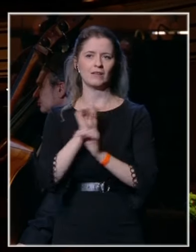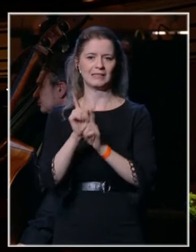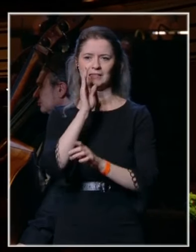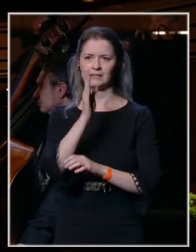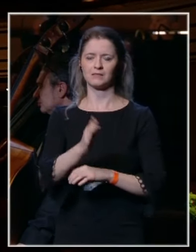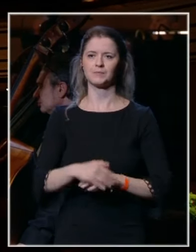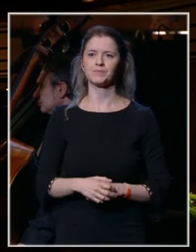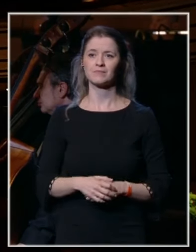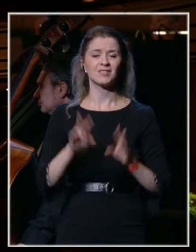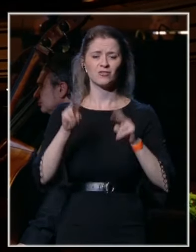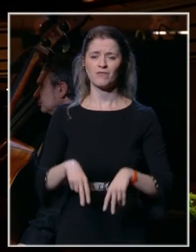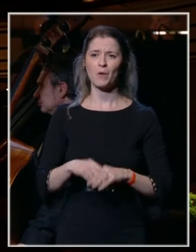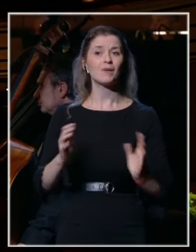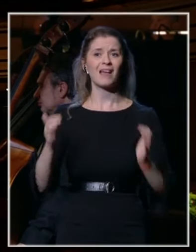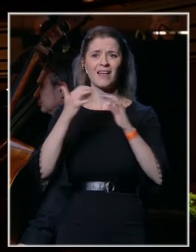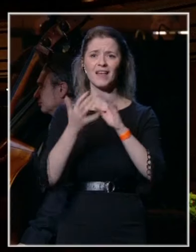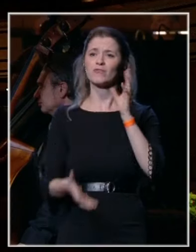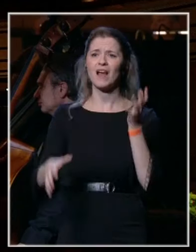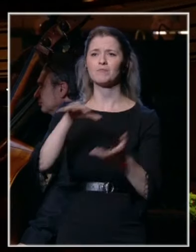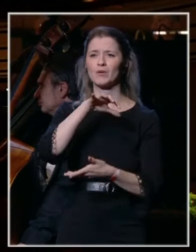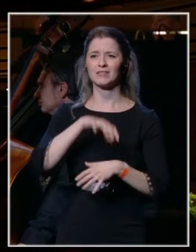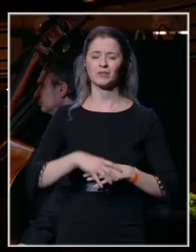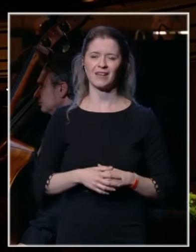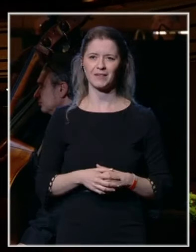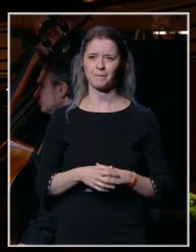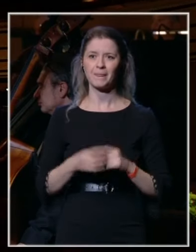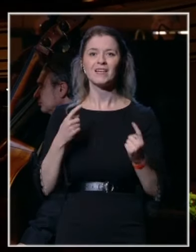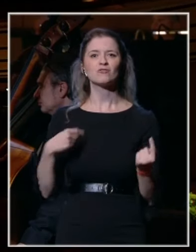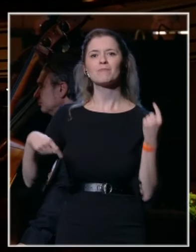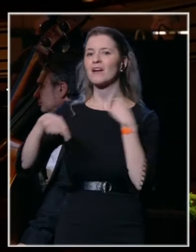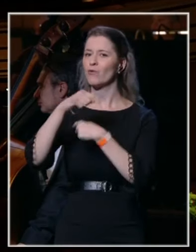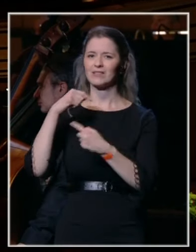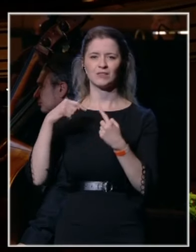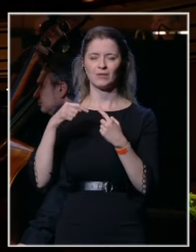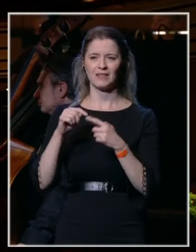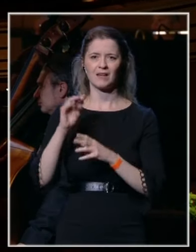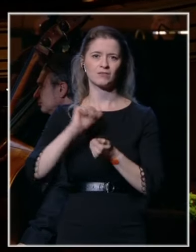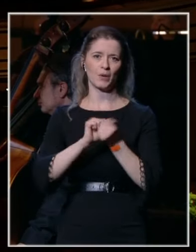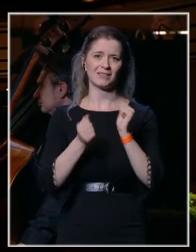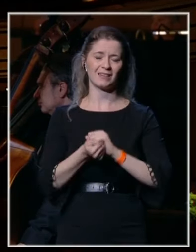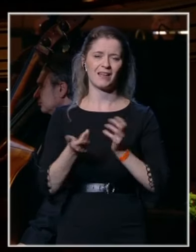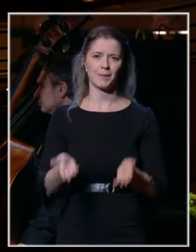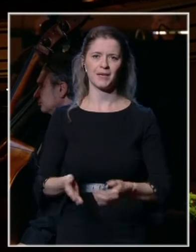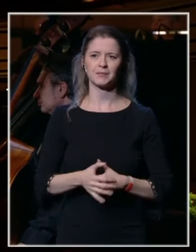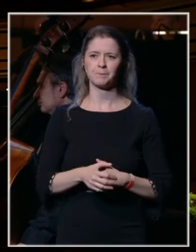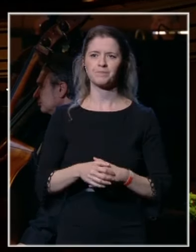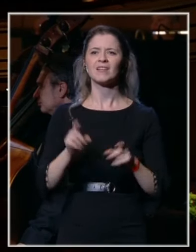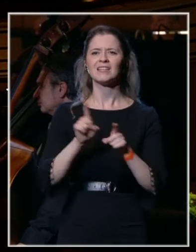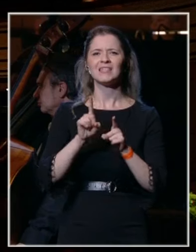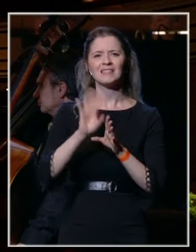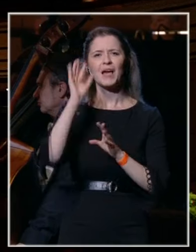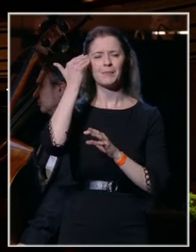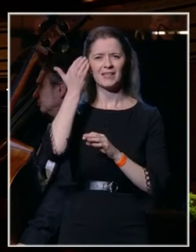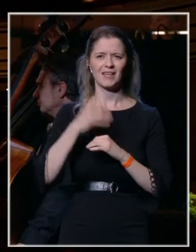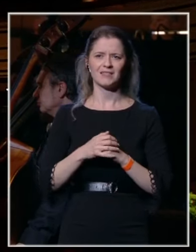És felborították a hegyet, és megfordították a történelmet. Így emlékezett azokra a